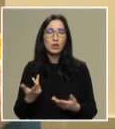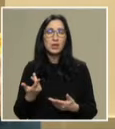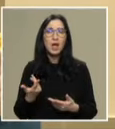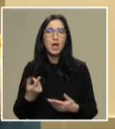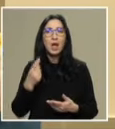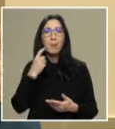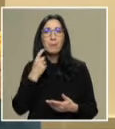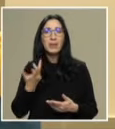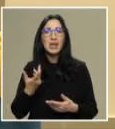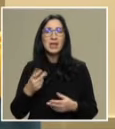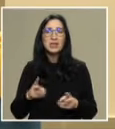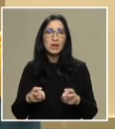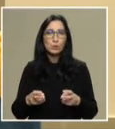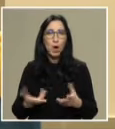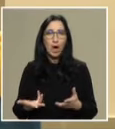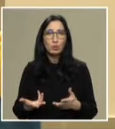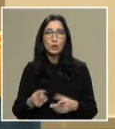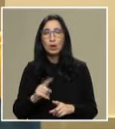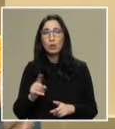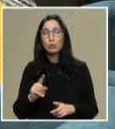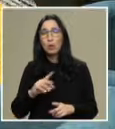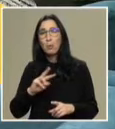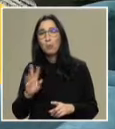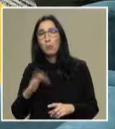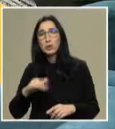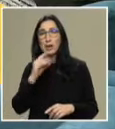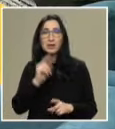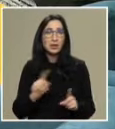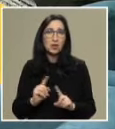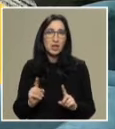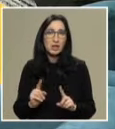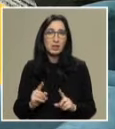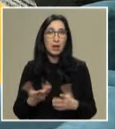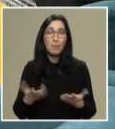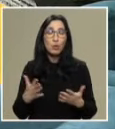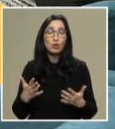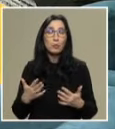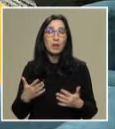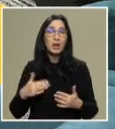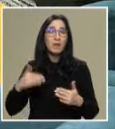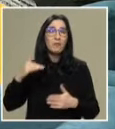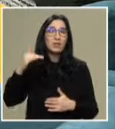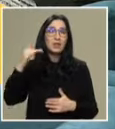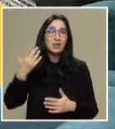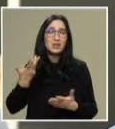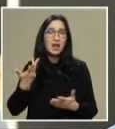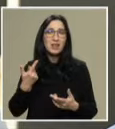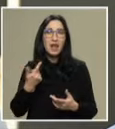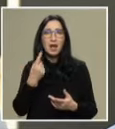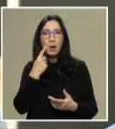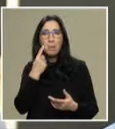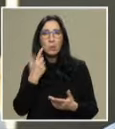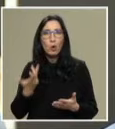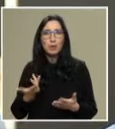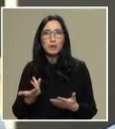бисексуални. Някои от тях после установиха, че не са бисексуални. И може би тинейджерската възраст е една възраст на експеримента,